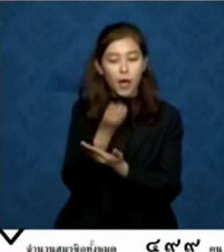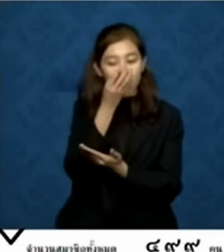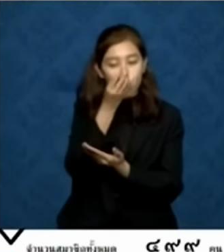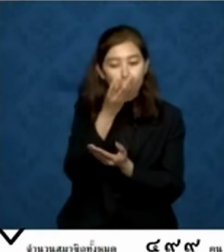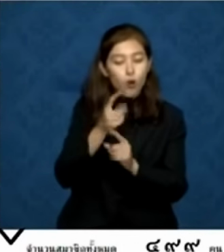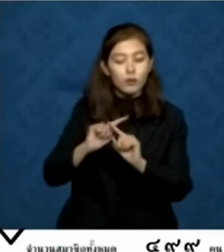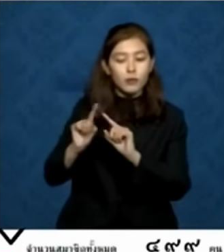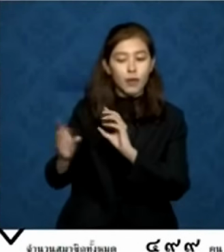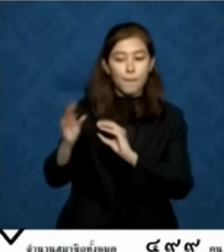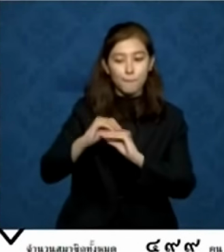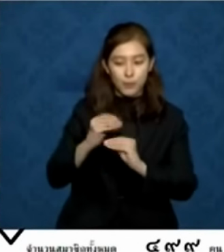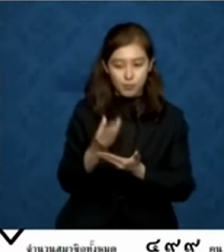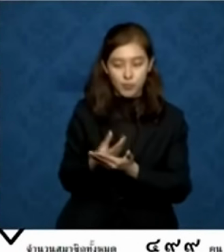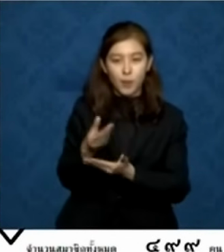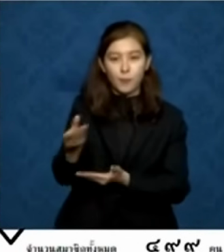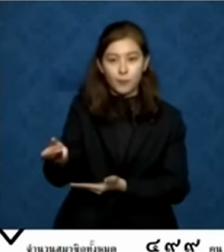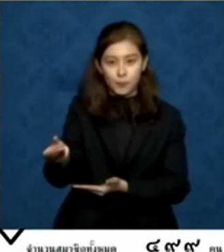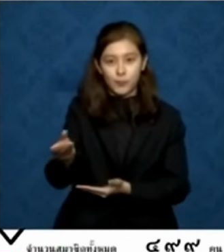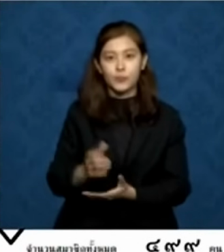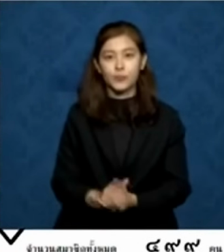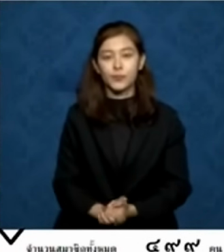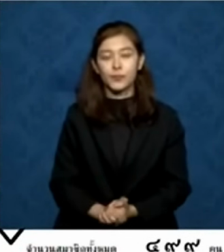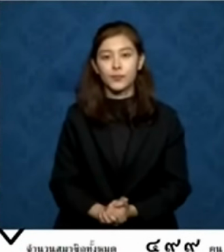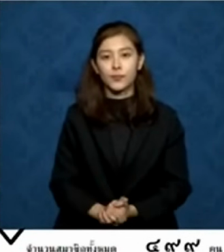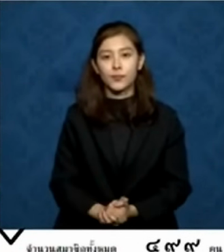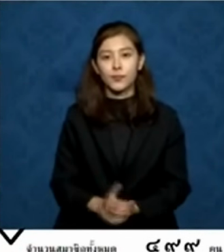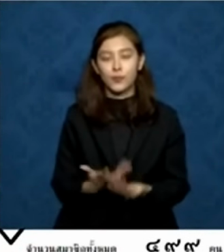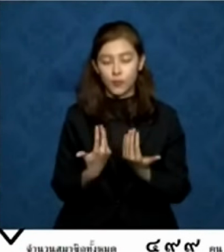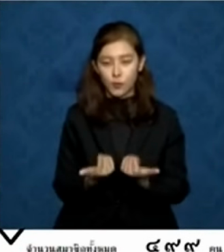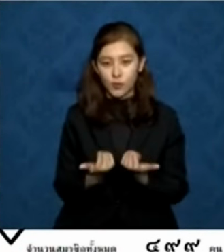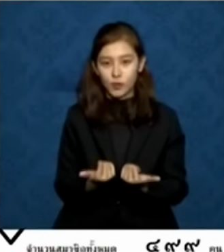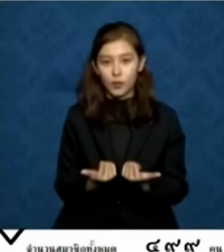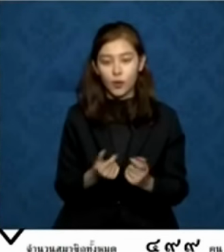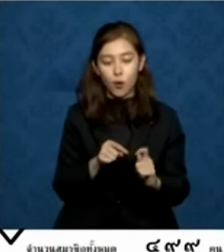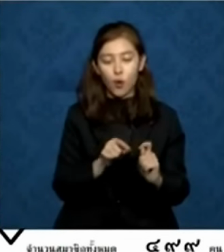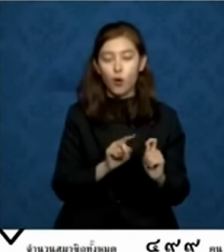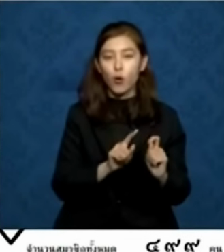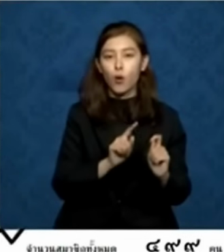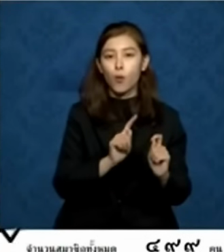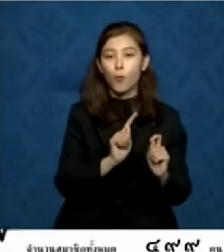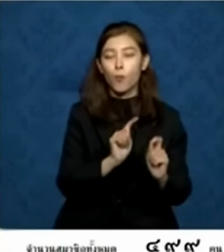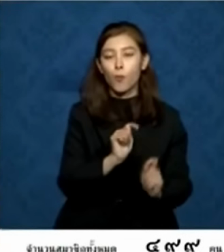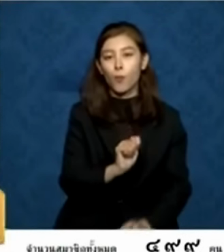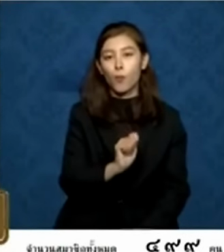การกระจายอำนาจให้องค์การปกครองส่วนท้องถิ่นงบประมาณ